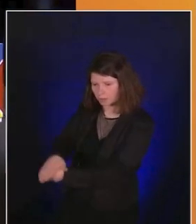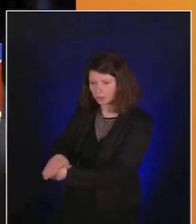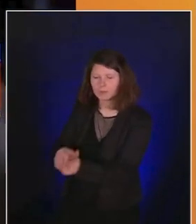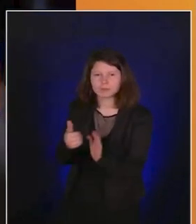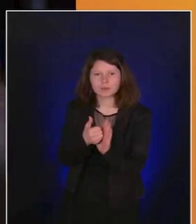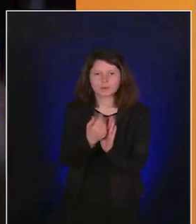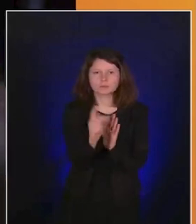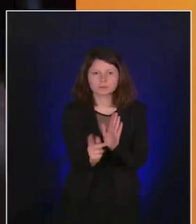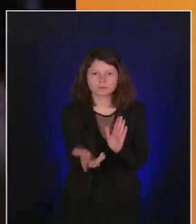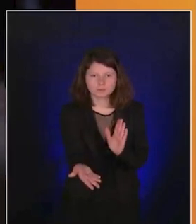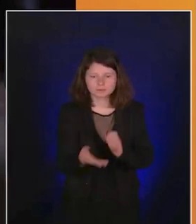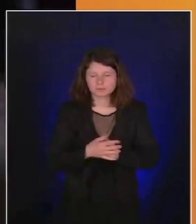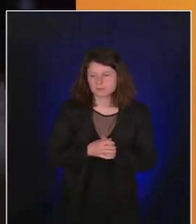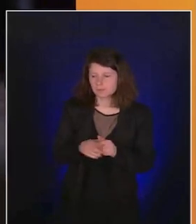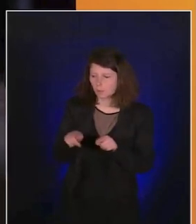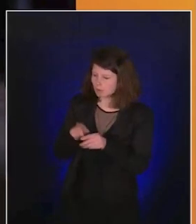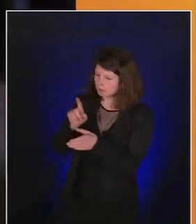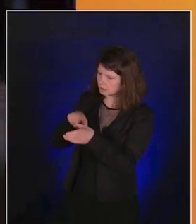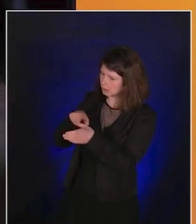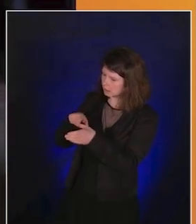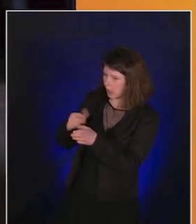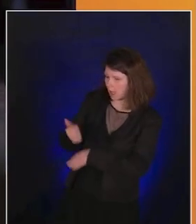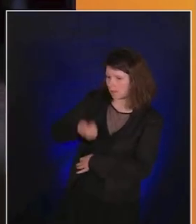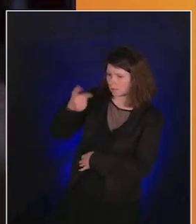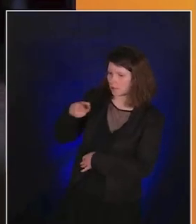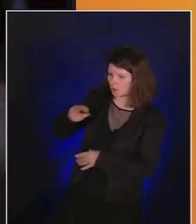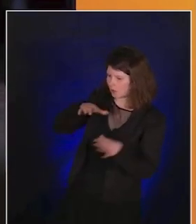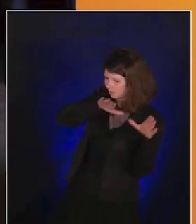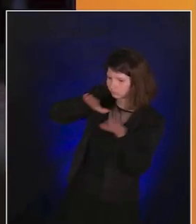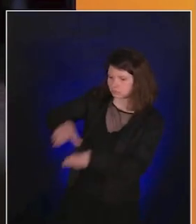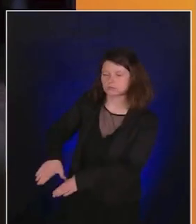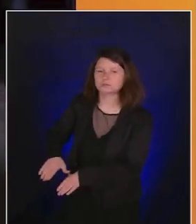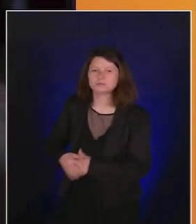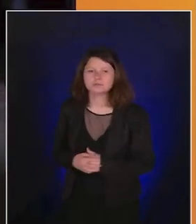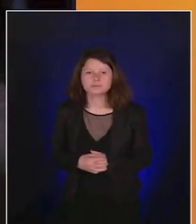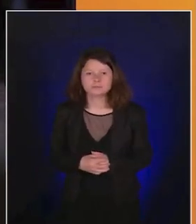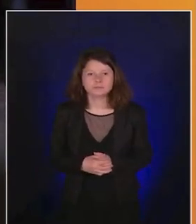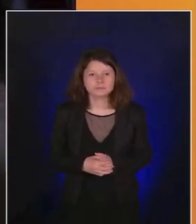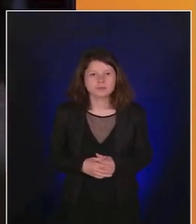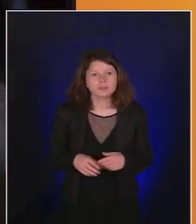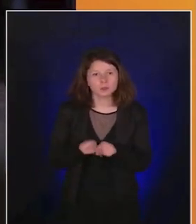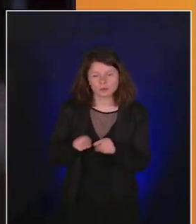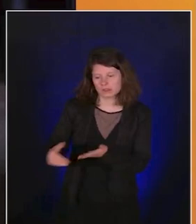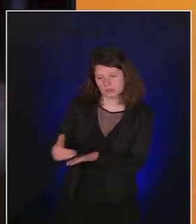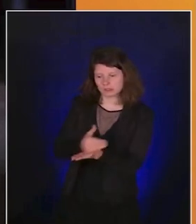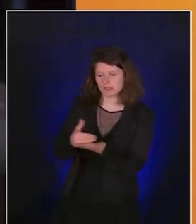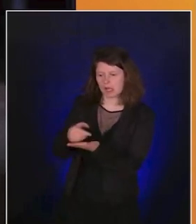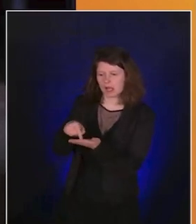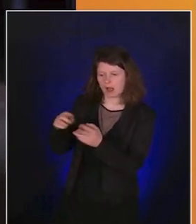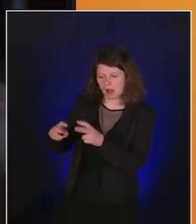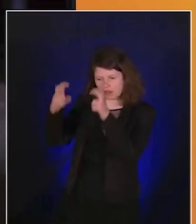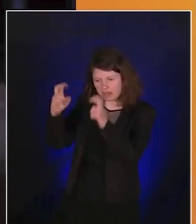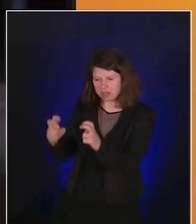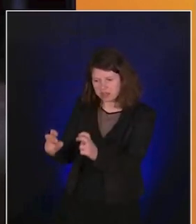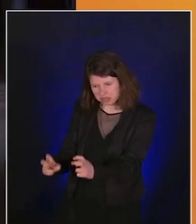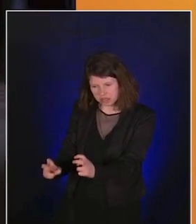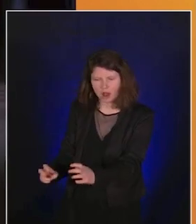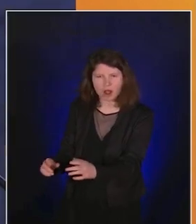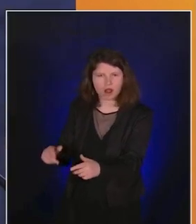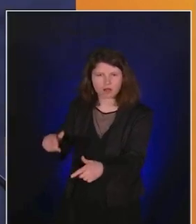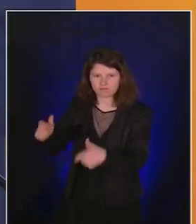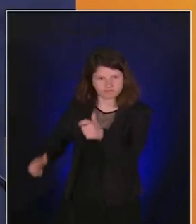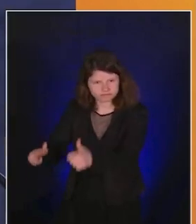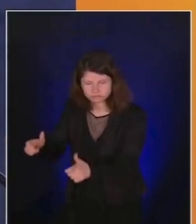indépendants et à paraffer l'accord sur le salaire minimum de misère chaque année lors des dites